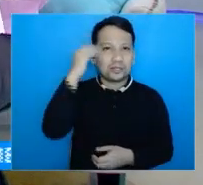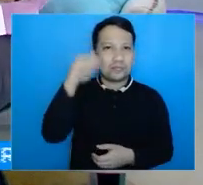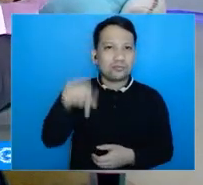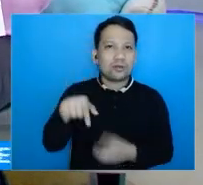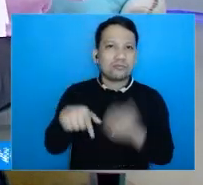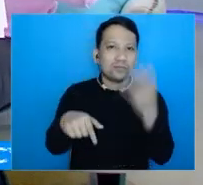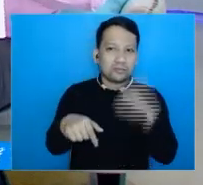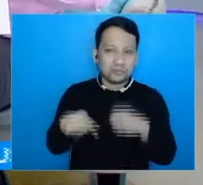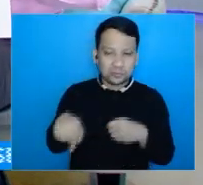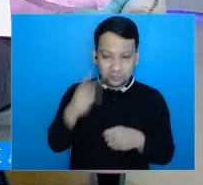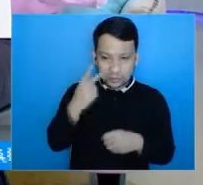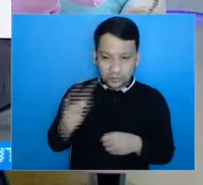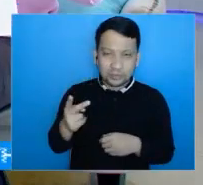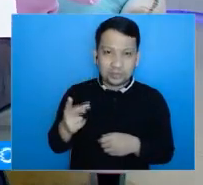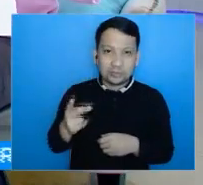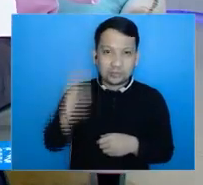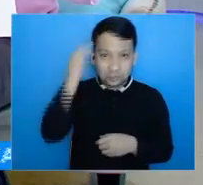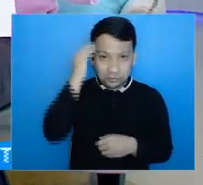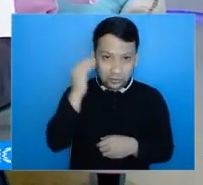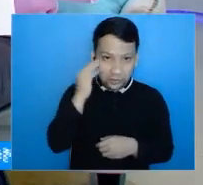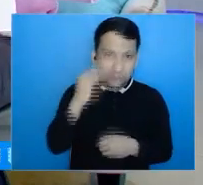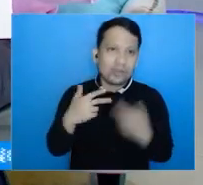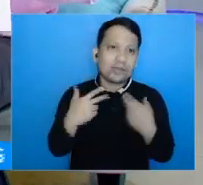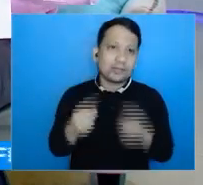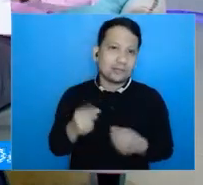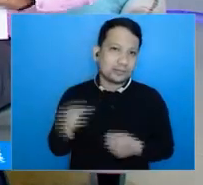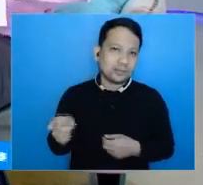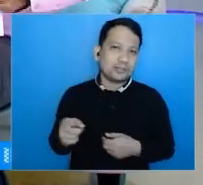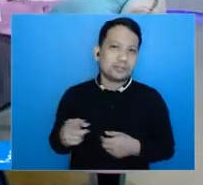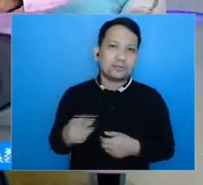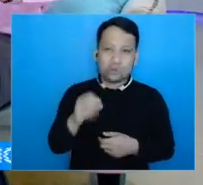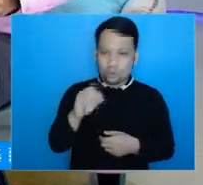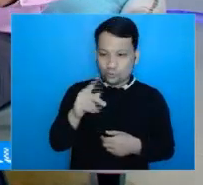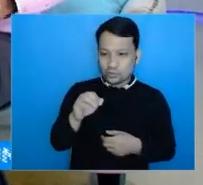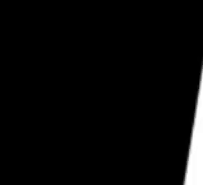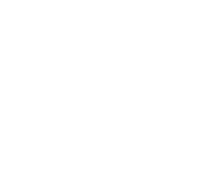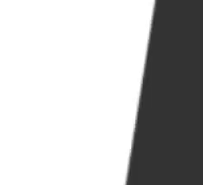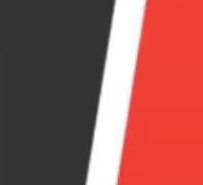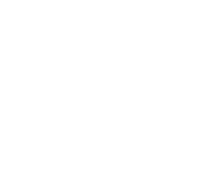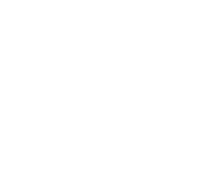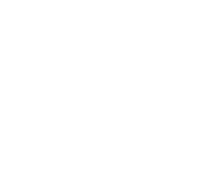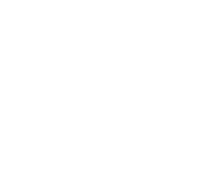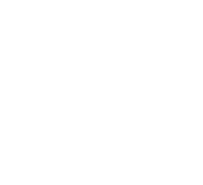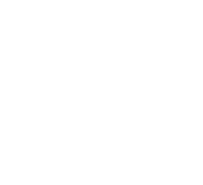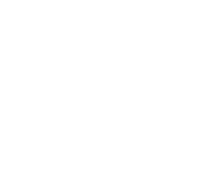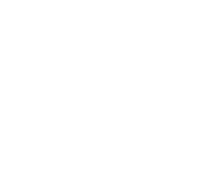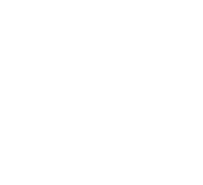na natin sa mga Korean novela. At healthy yan, ah. Sa side dish, di ba? I-feature na yun.